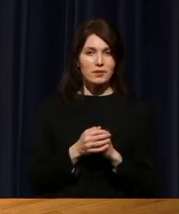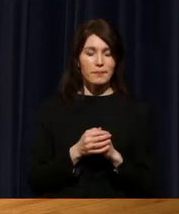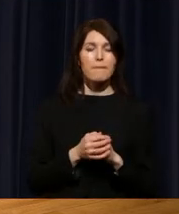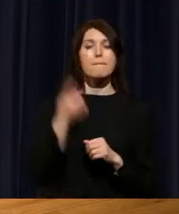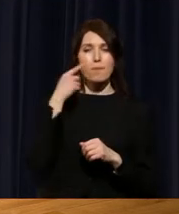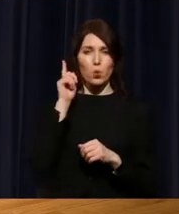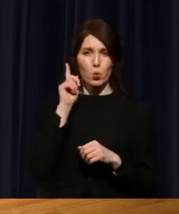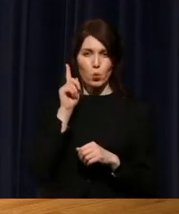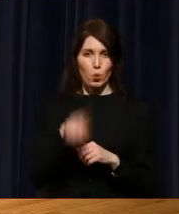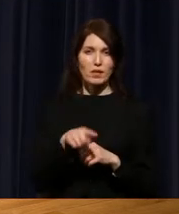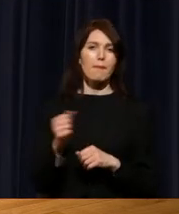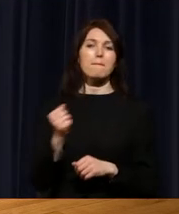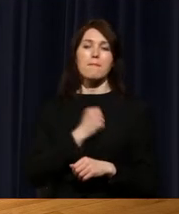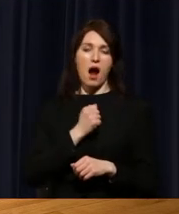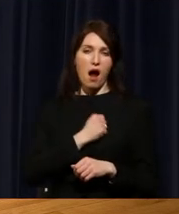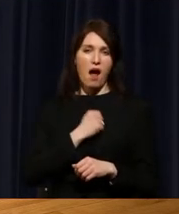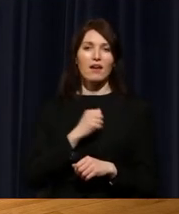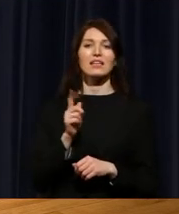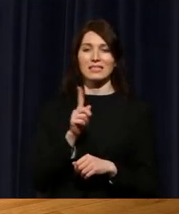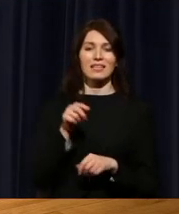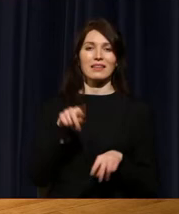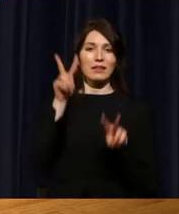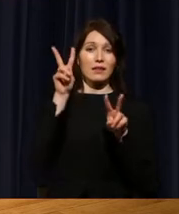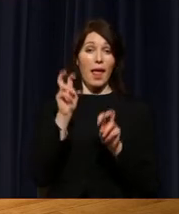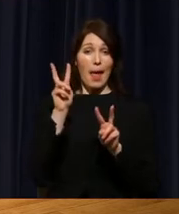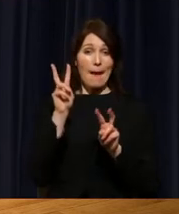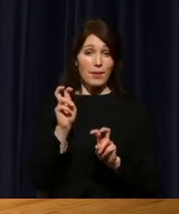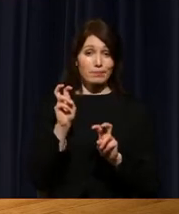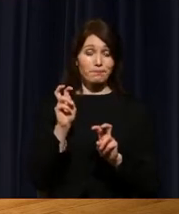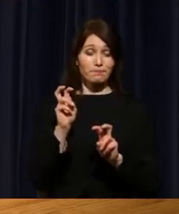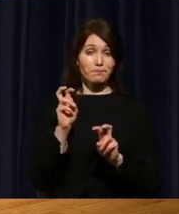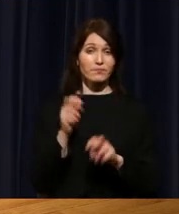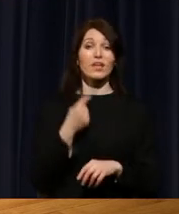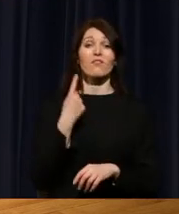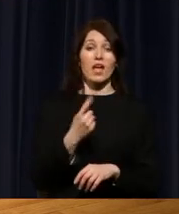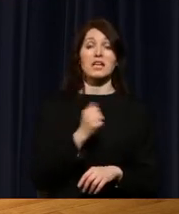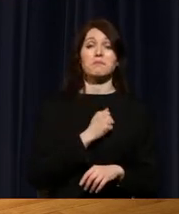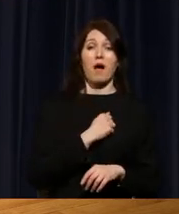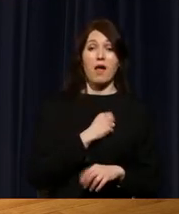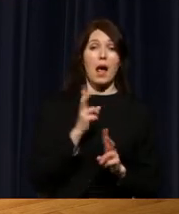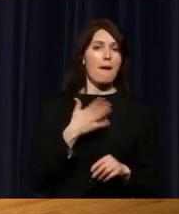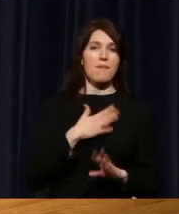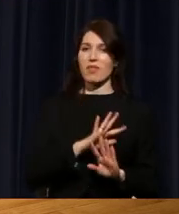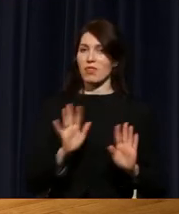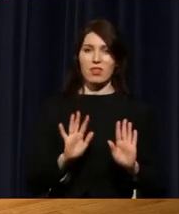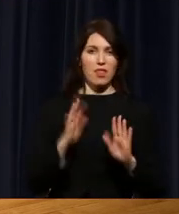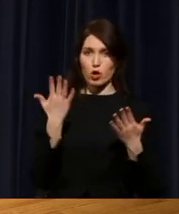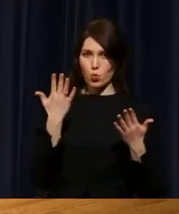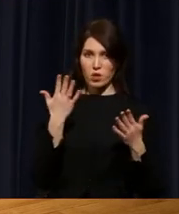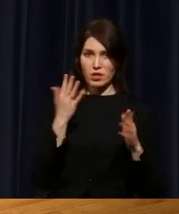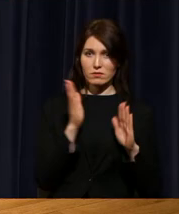protams, un bailes vispār ir tāda tēma, man liekas, ka vienas ir bailes no tā, ka man neizdosies,